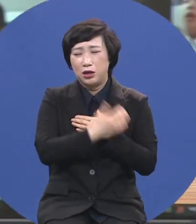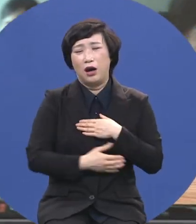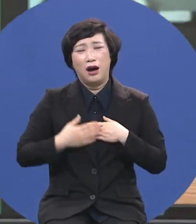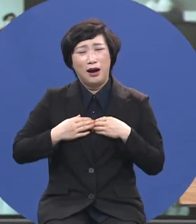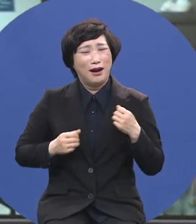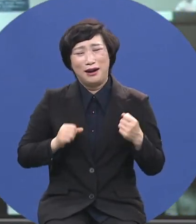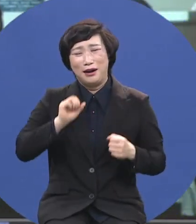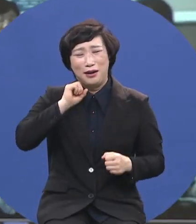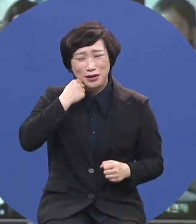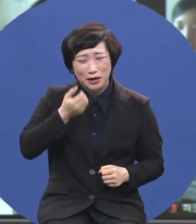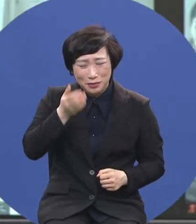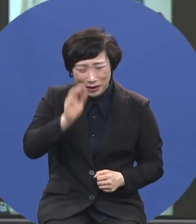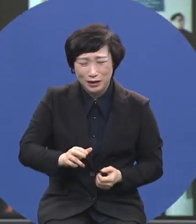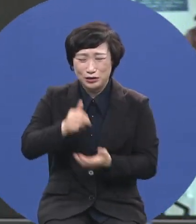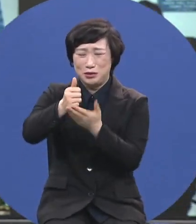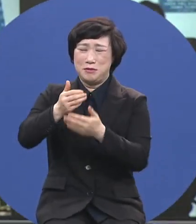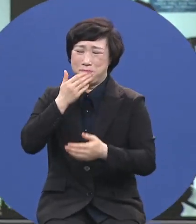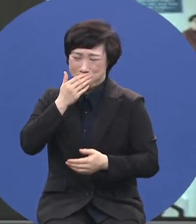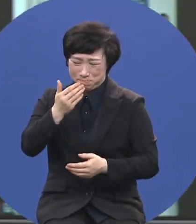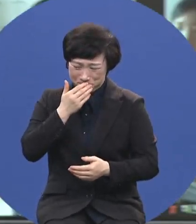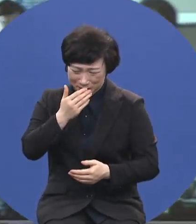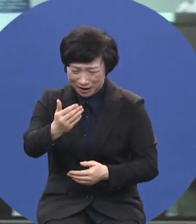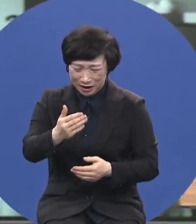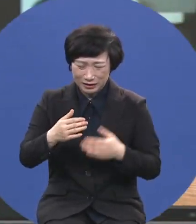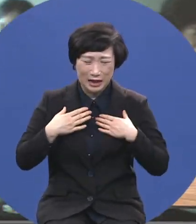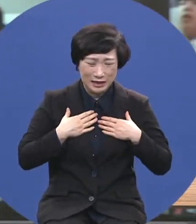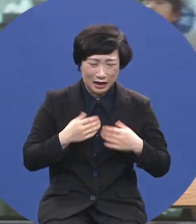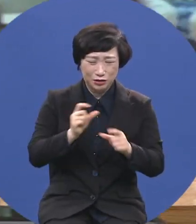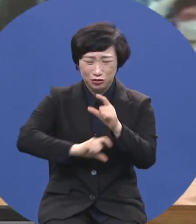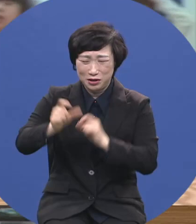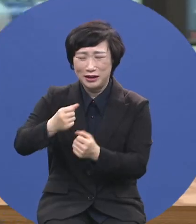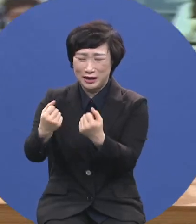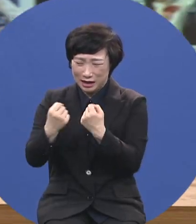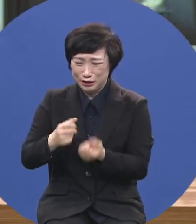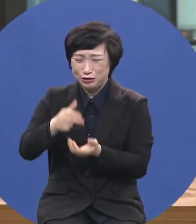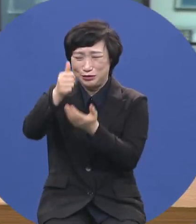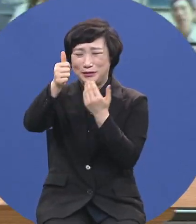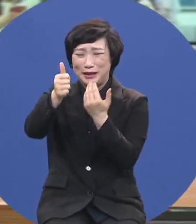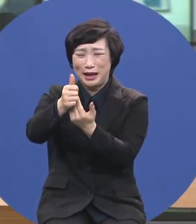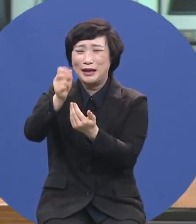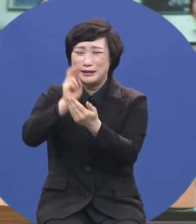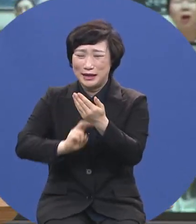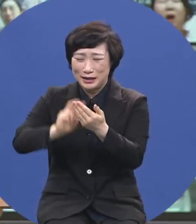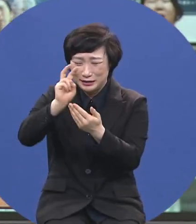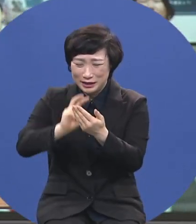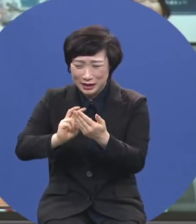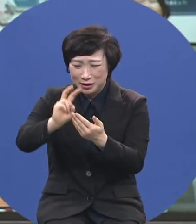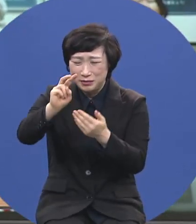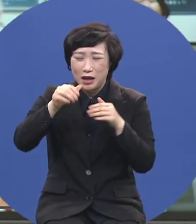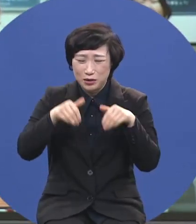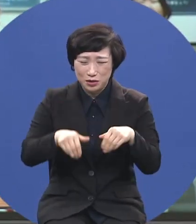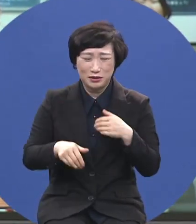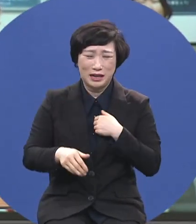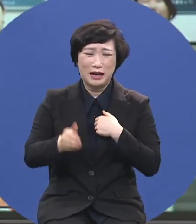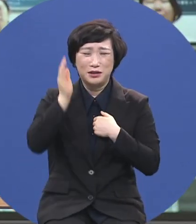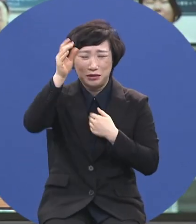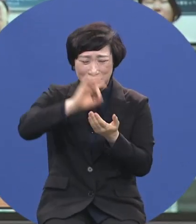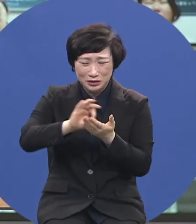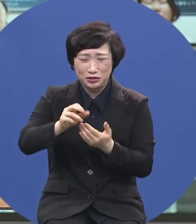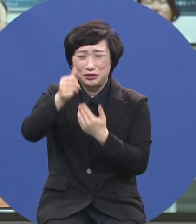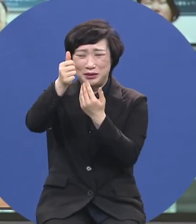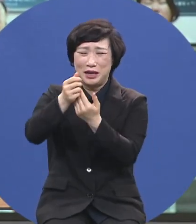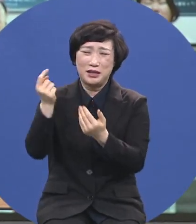수 없으나 주님은 하셨습니다. 약할수록 강함 주시는 주님을 찬양합니다. 이 종을 써주신 주님을